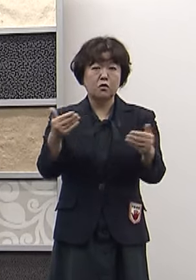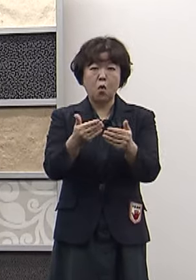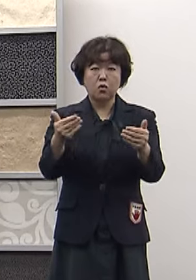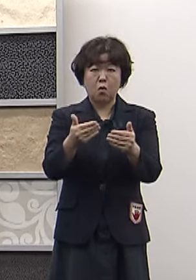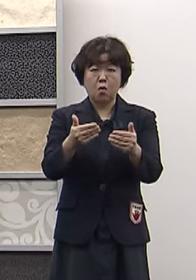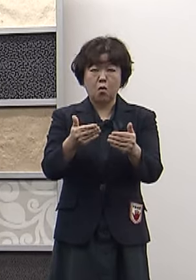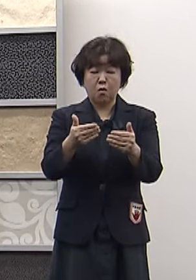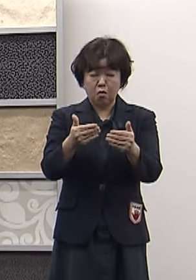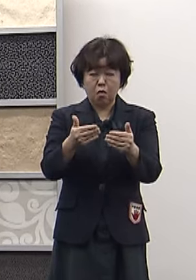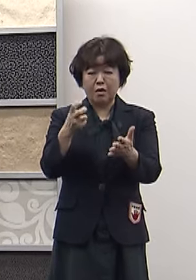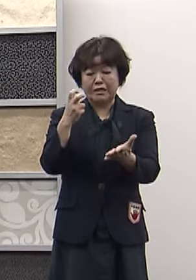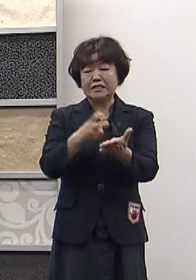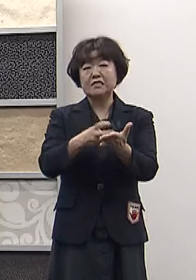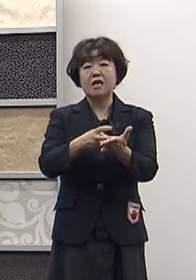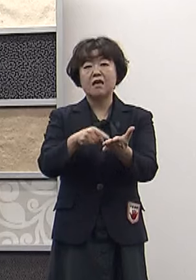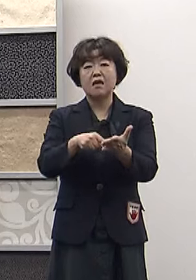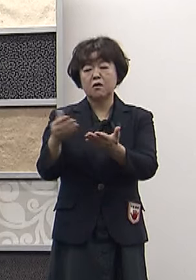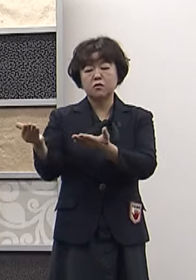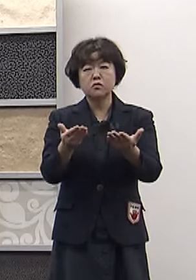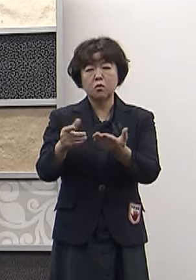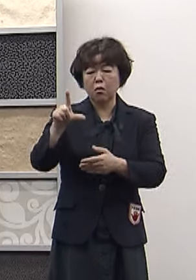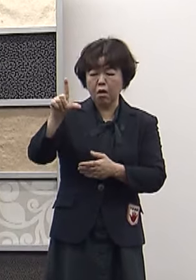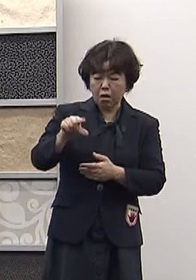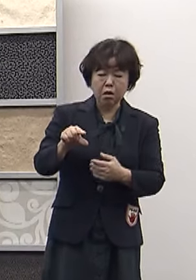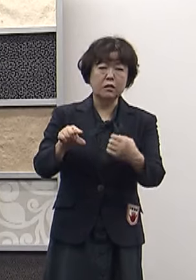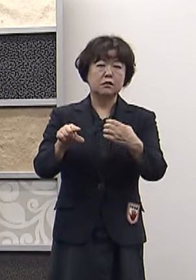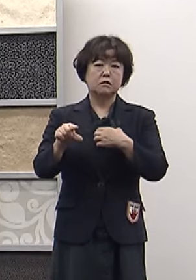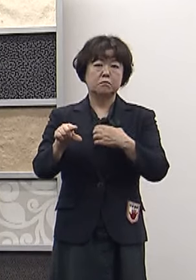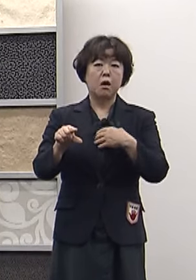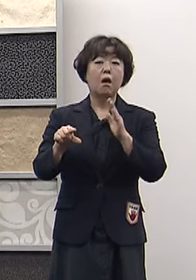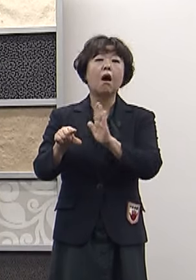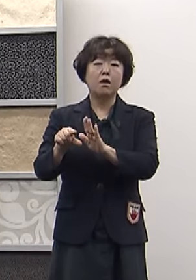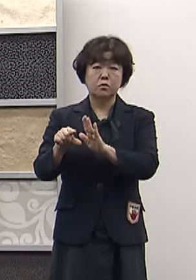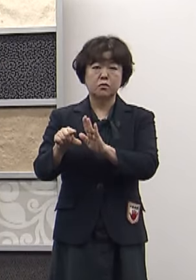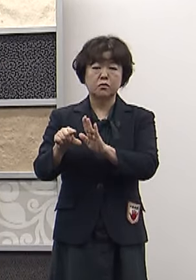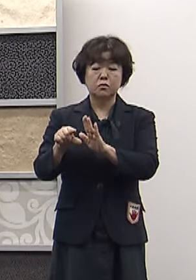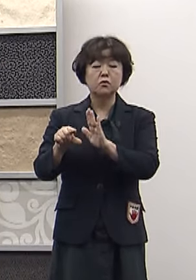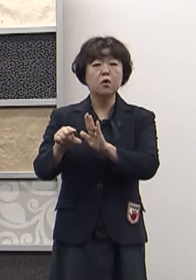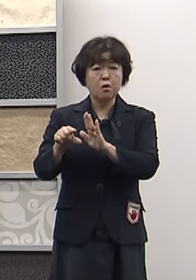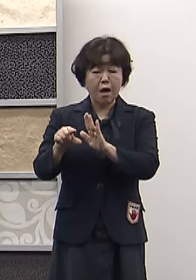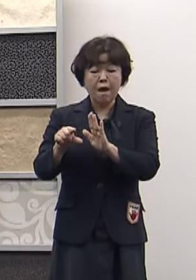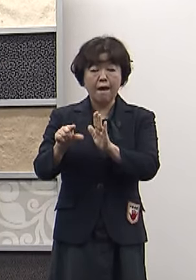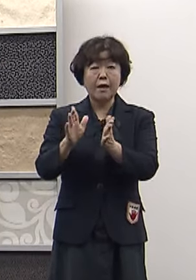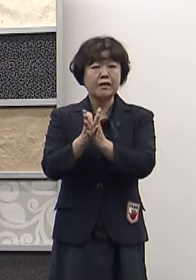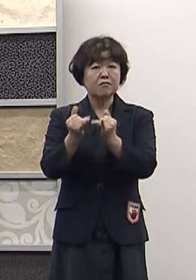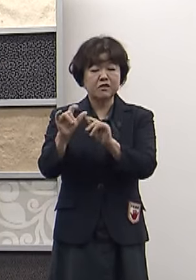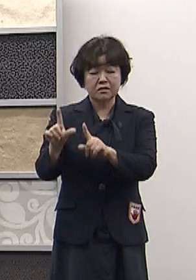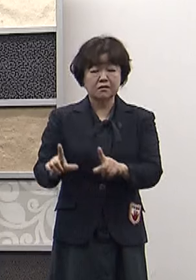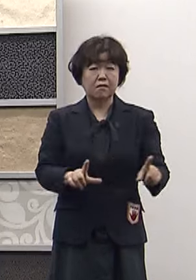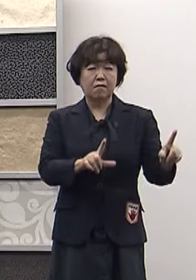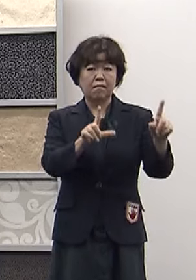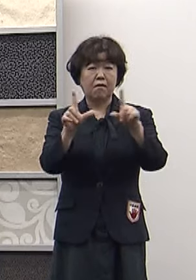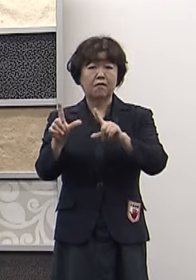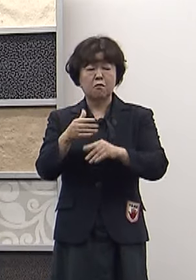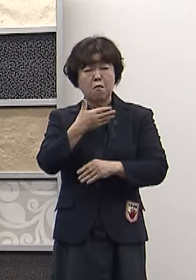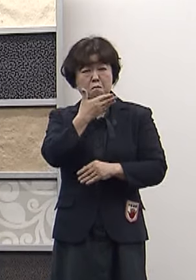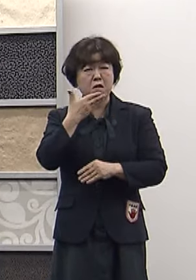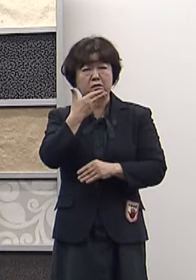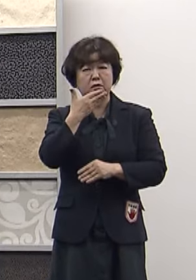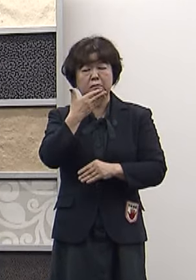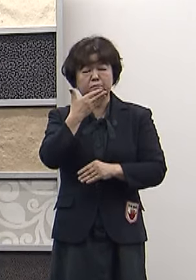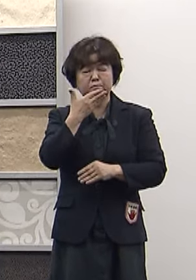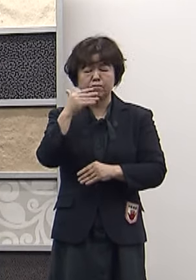送能力の低下が懸念されるところでございます。物流の停滞は県民生活の利便性を大きく